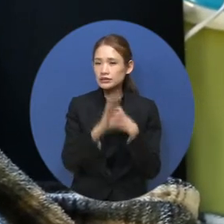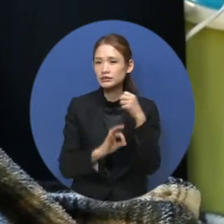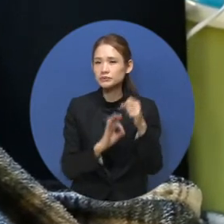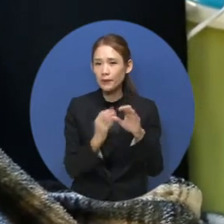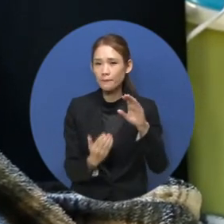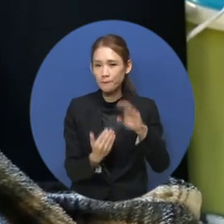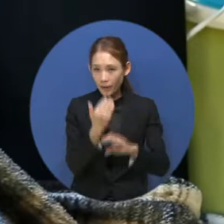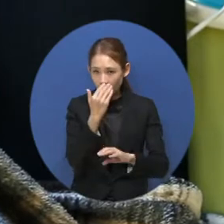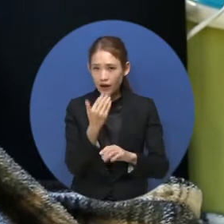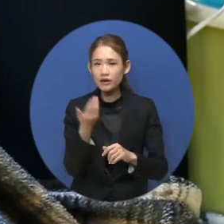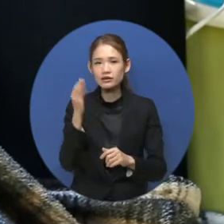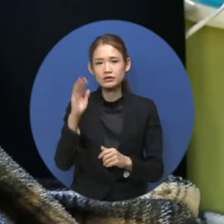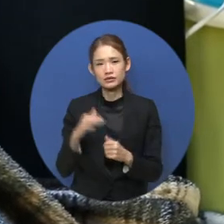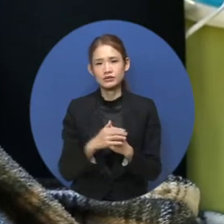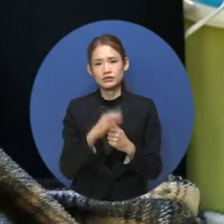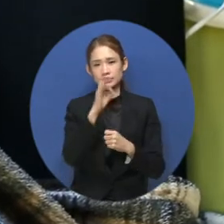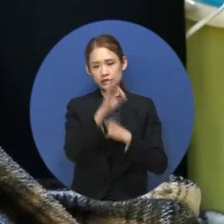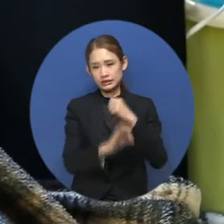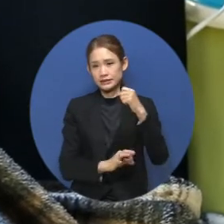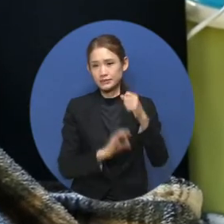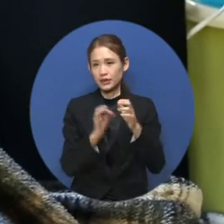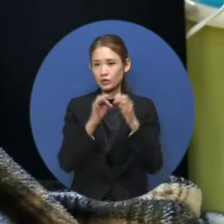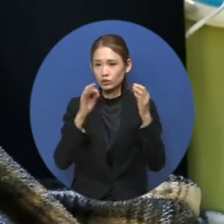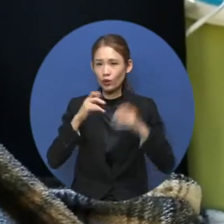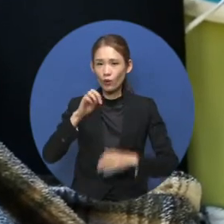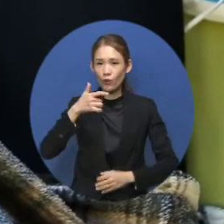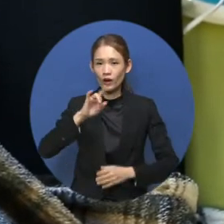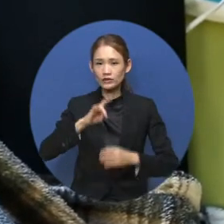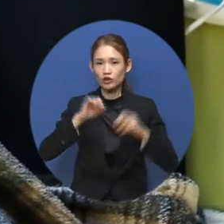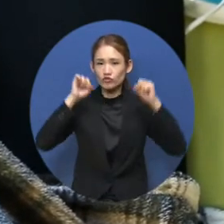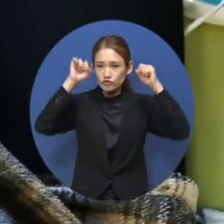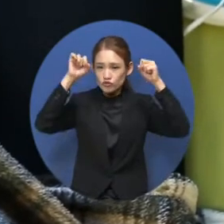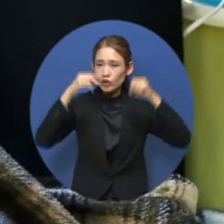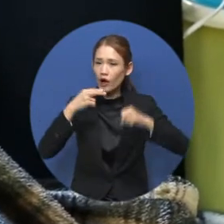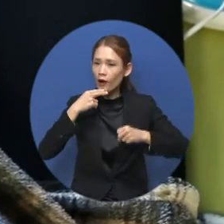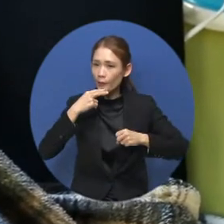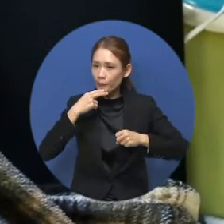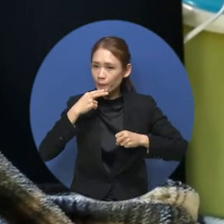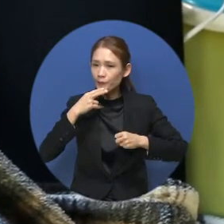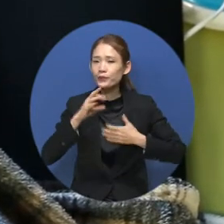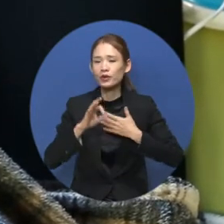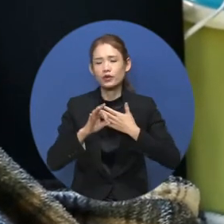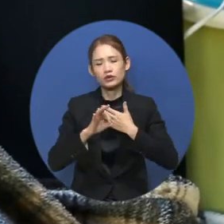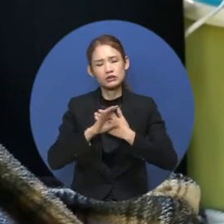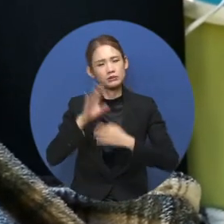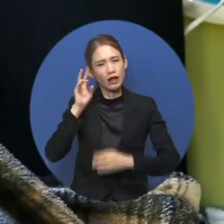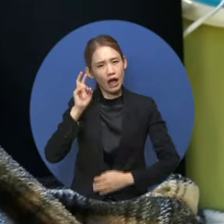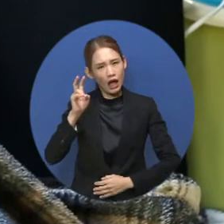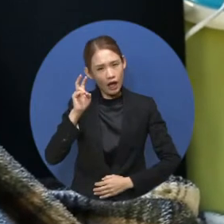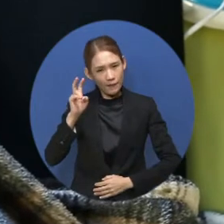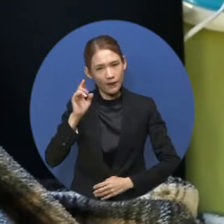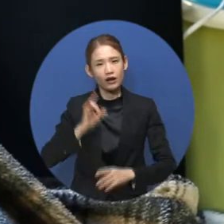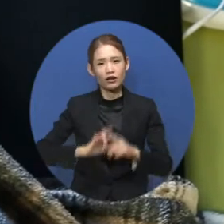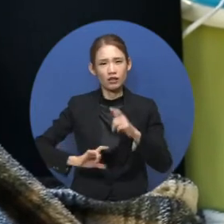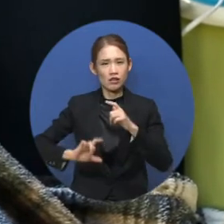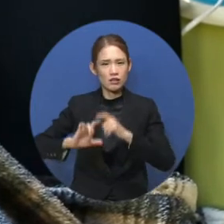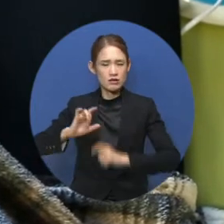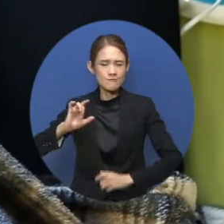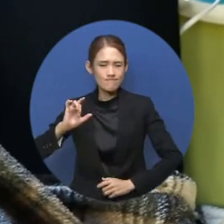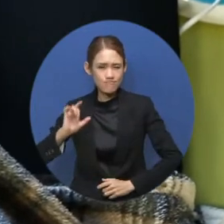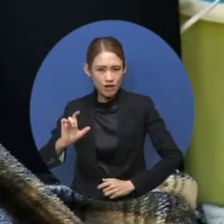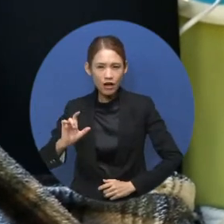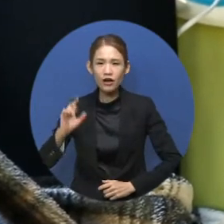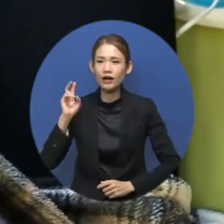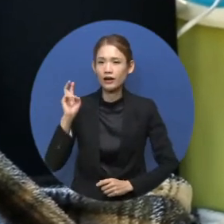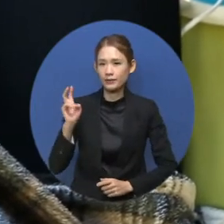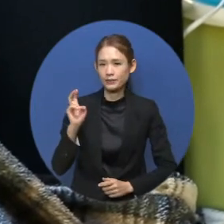10년 동안 관절 푸는 걸 안 했으면 관절 운동 안 했으면 몸이 엄청 훨씬 굳어 있었을 거예요.